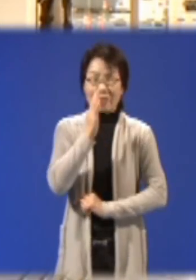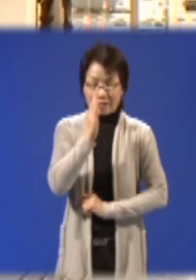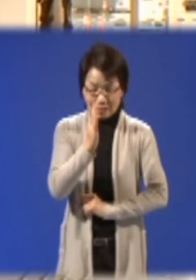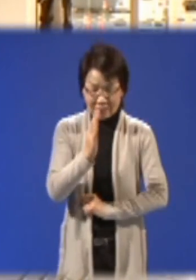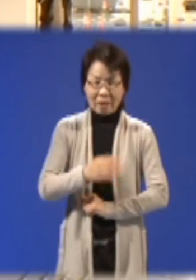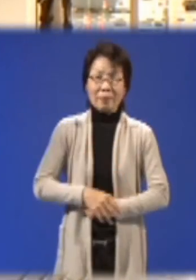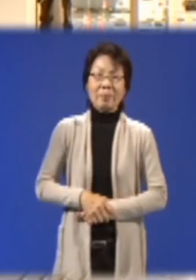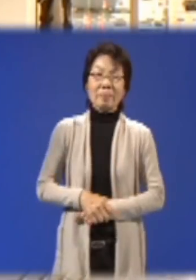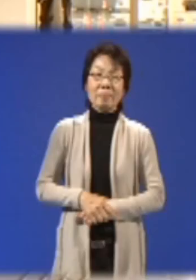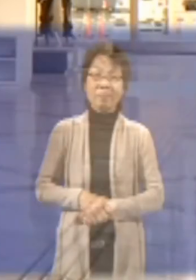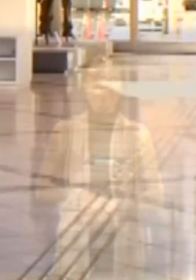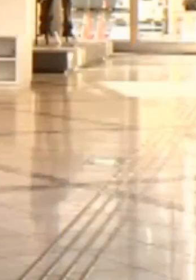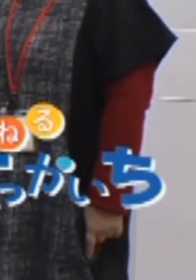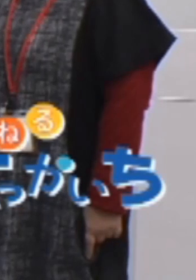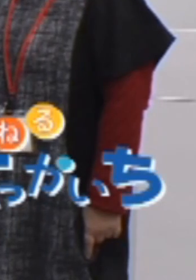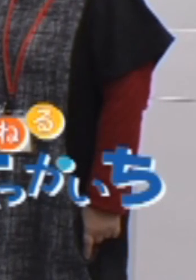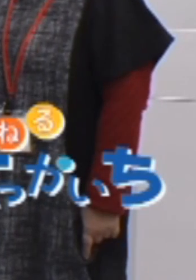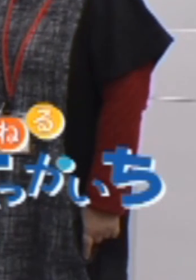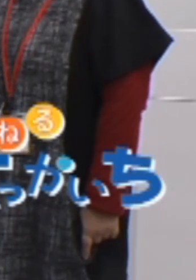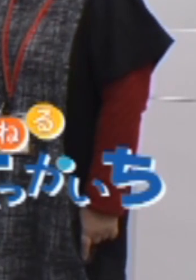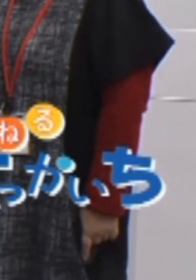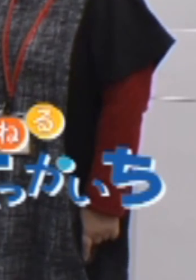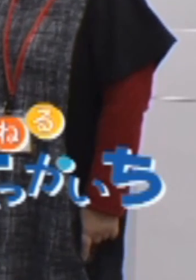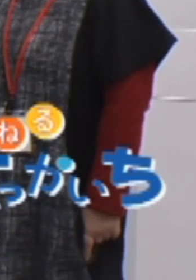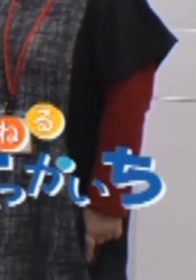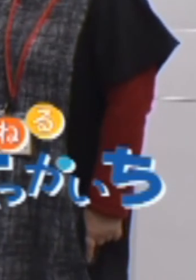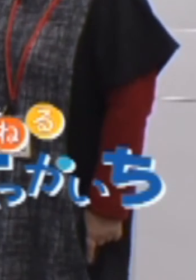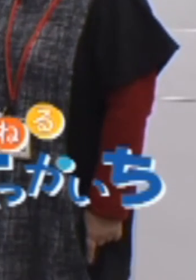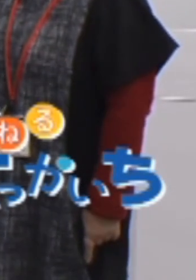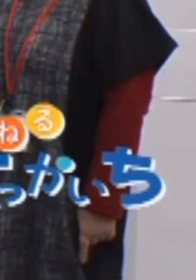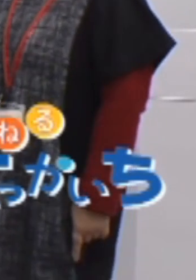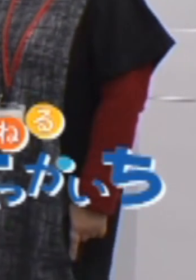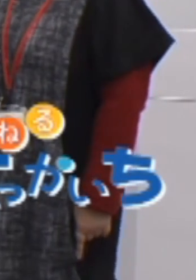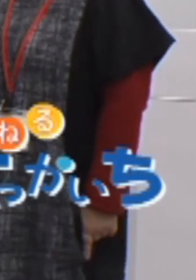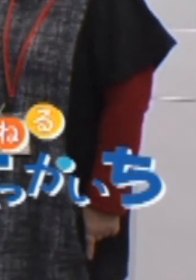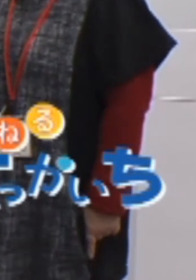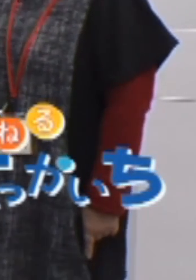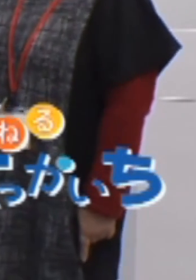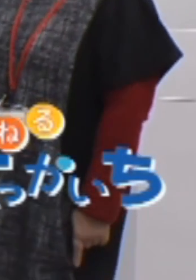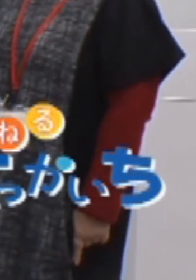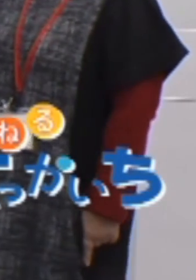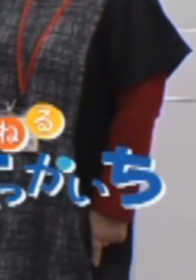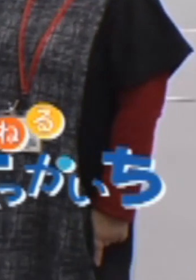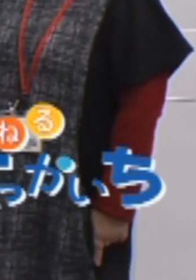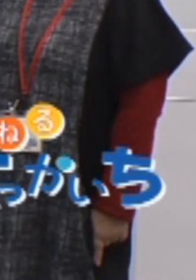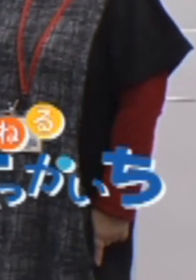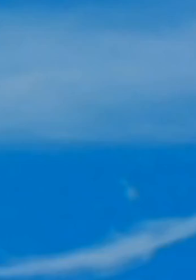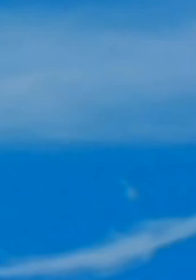ね。 せーの、チャンネル四日市。